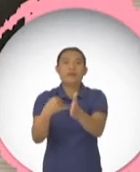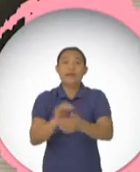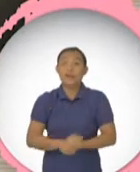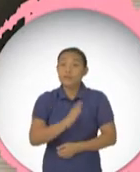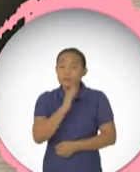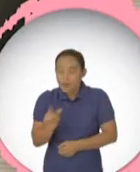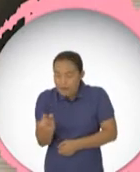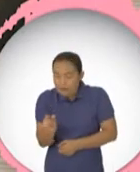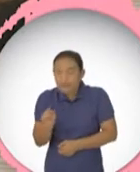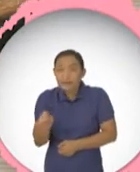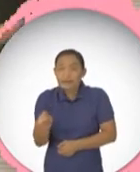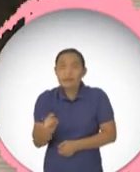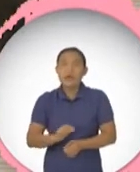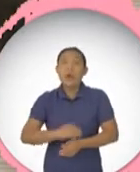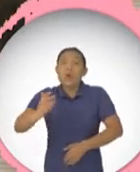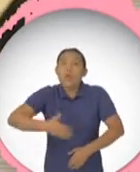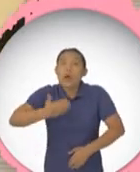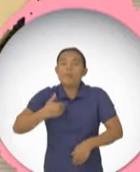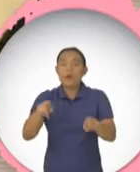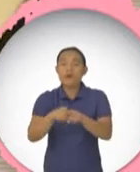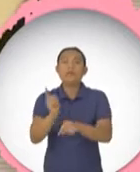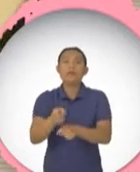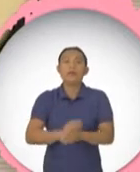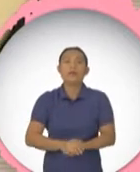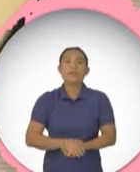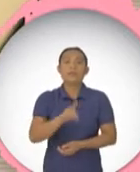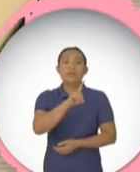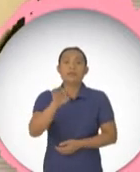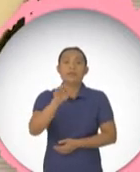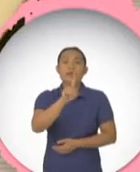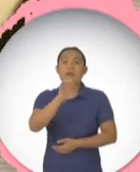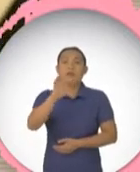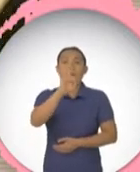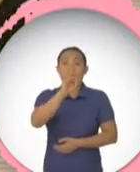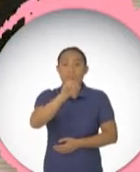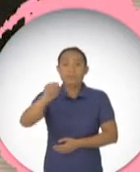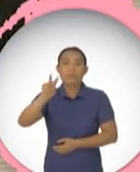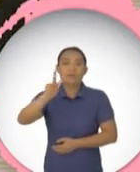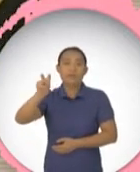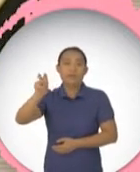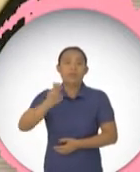สั้นนะคะอุณหภูมิยังเหมือนเดิมนะคะคือประมาณ 190-200 องศาเซลเซียสน